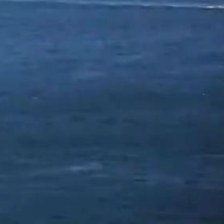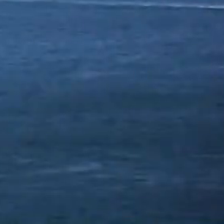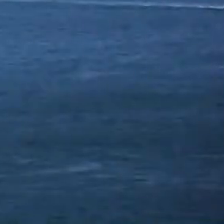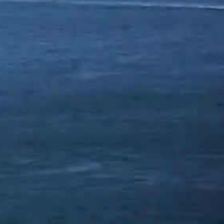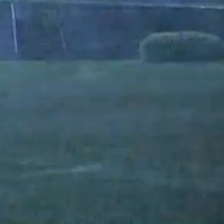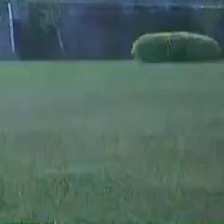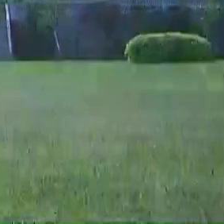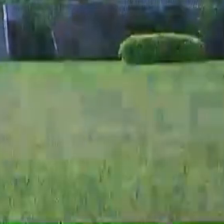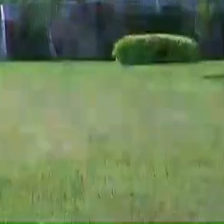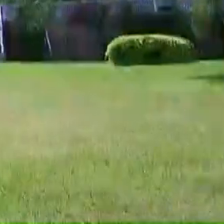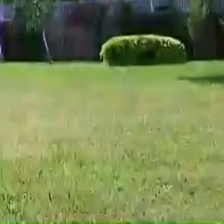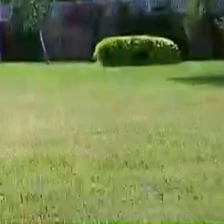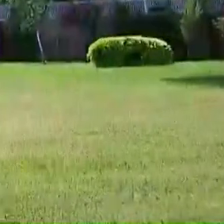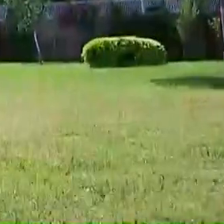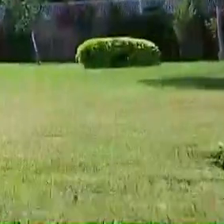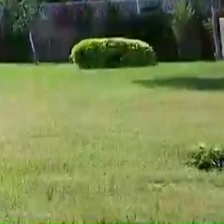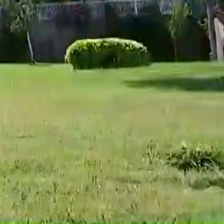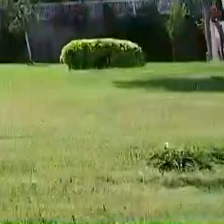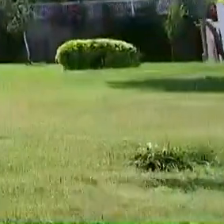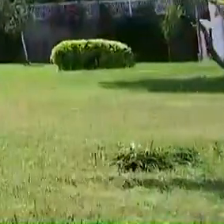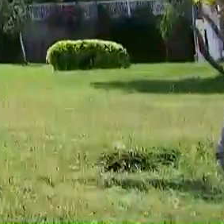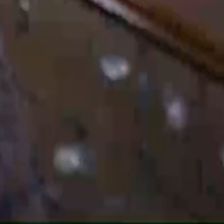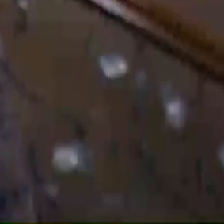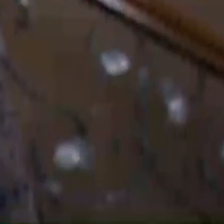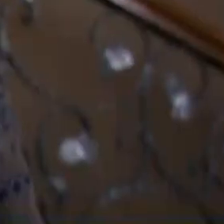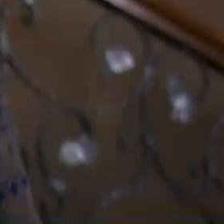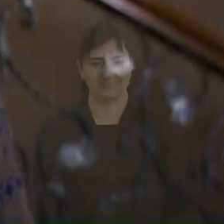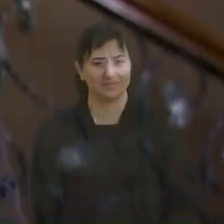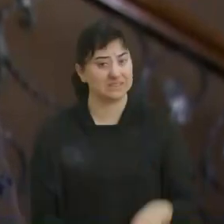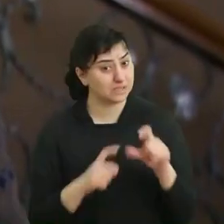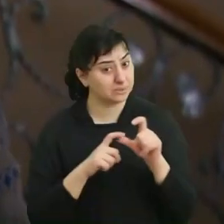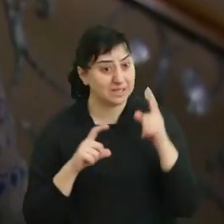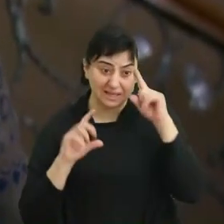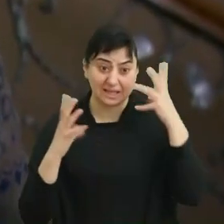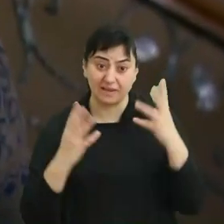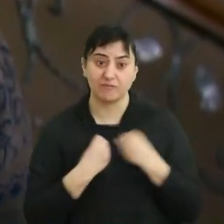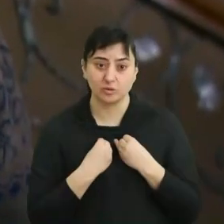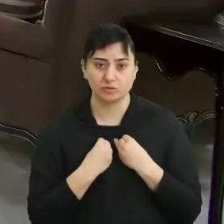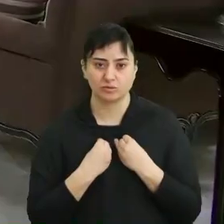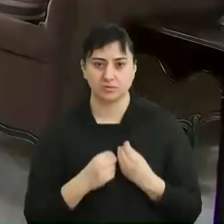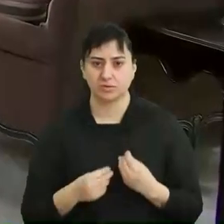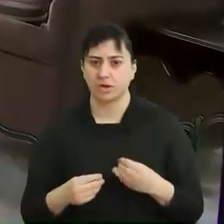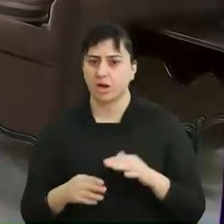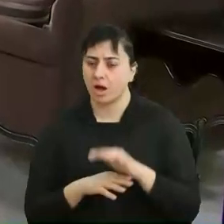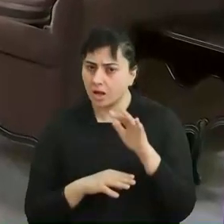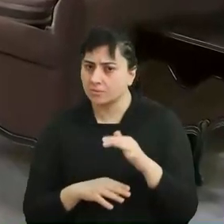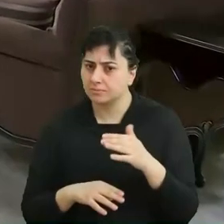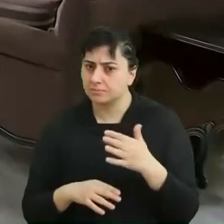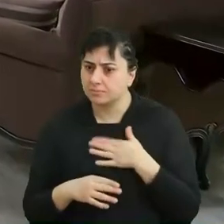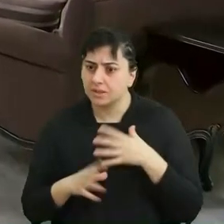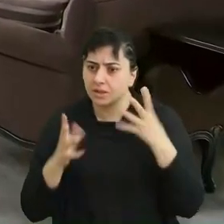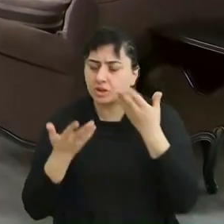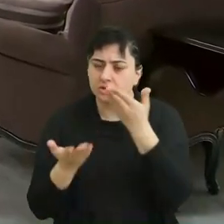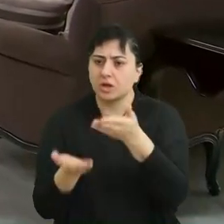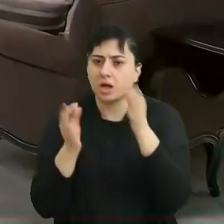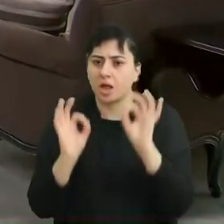Gündüz vakti yüksek bir tepeden boğaz. Villanın bahçesi. Yani Serpil bazen adamı deli ediyorsun ha. Hayatım benim delirtmeme gerek